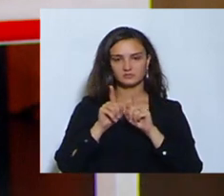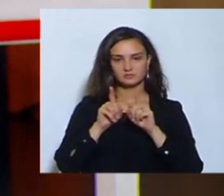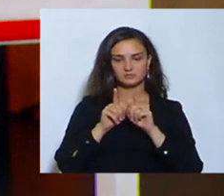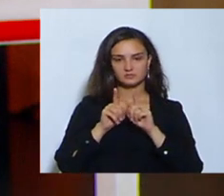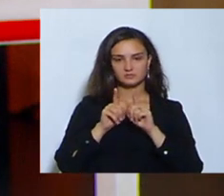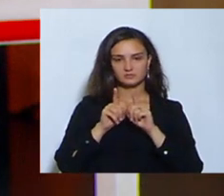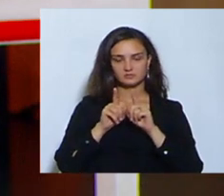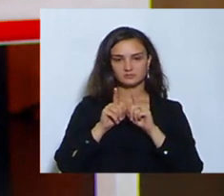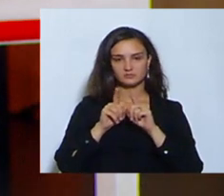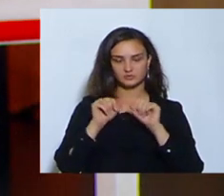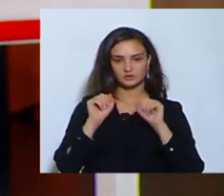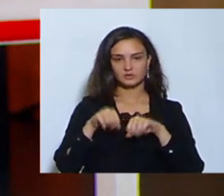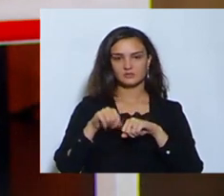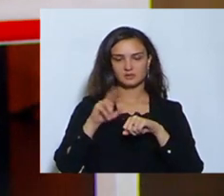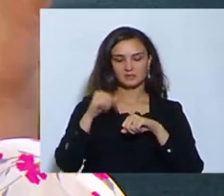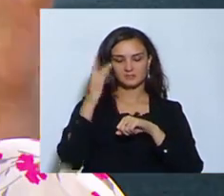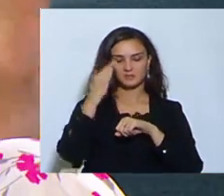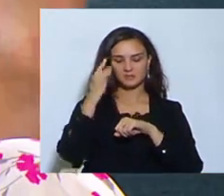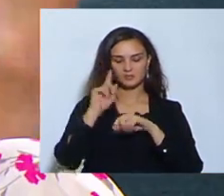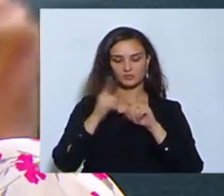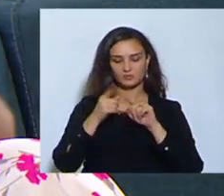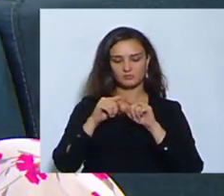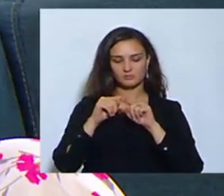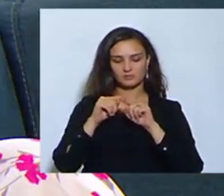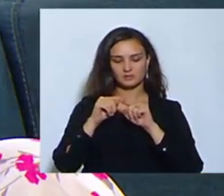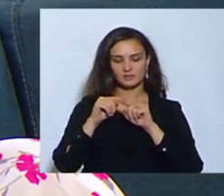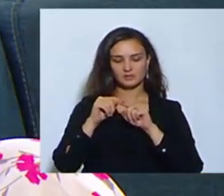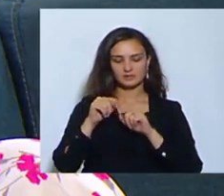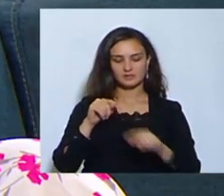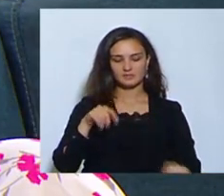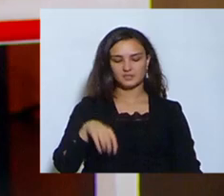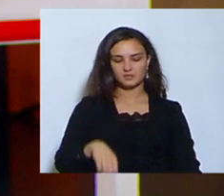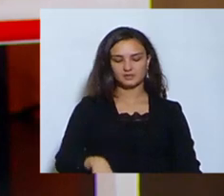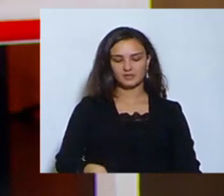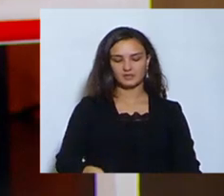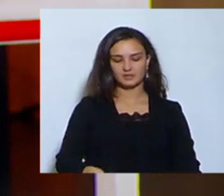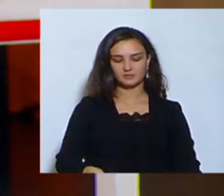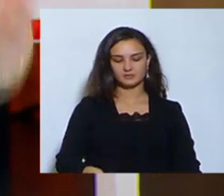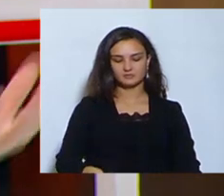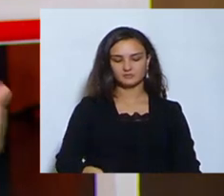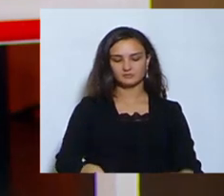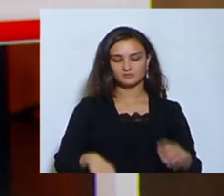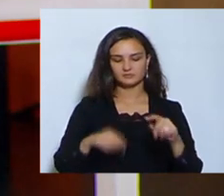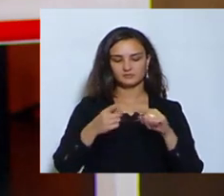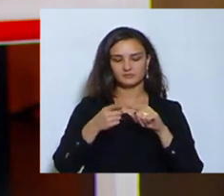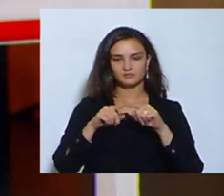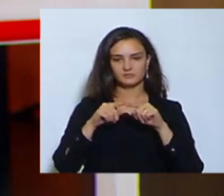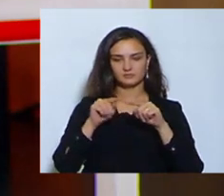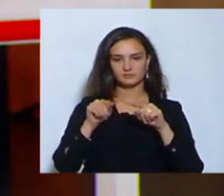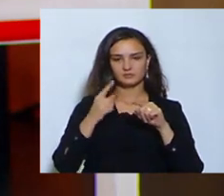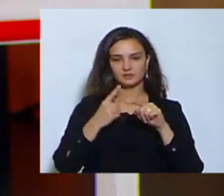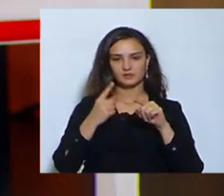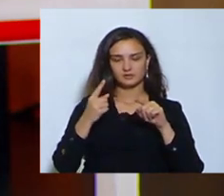და გურმანია შეიძლება და იფიქროს, რომ რაღაც ეს თქო ფსიქიკური აშლილობა. უფასად ცოტა ხარბად და ბევრი ძალიან დიდი მნიშვნელობა აქვს.